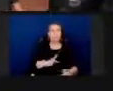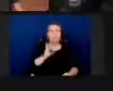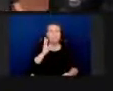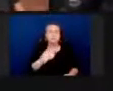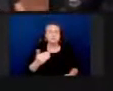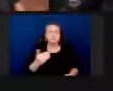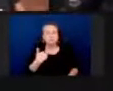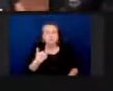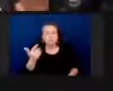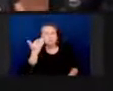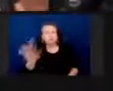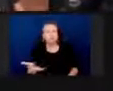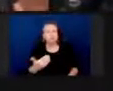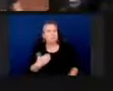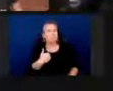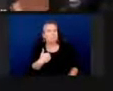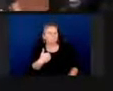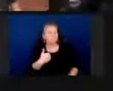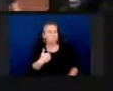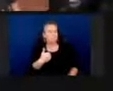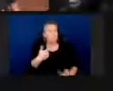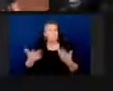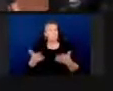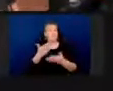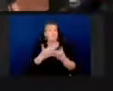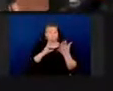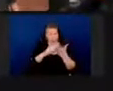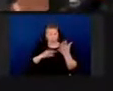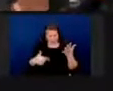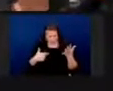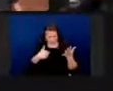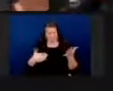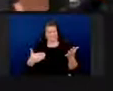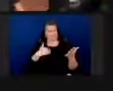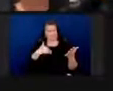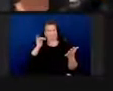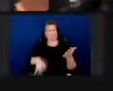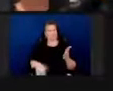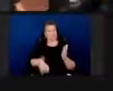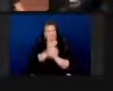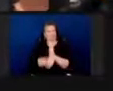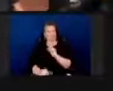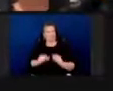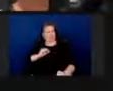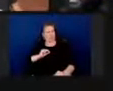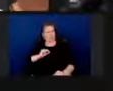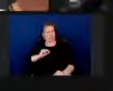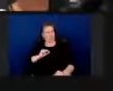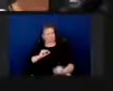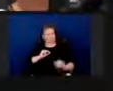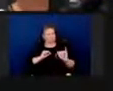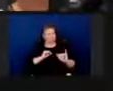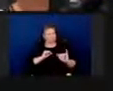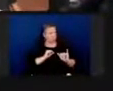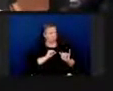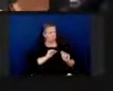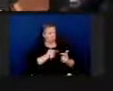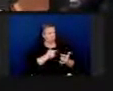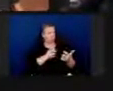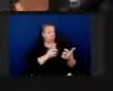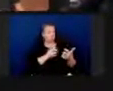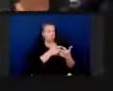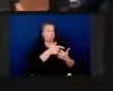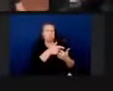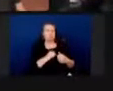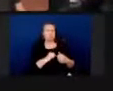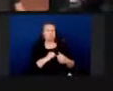siku za baadaye, na pia wanapata ujuzi ambao wanaweza kutumia